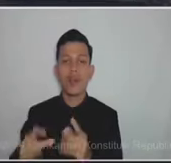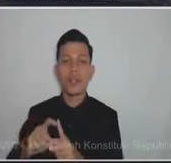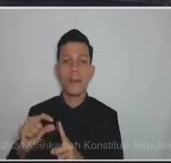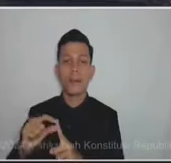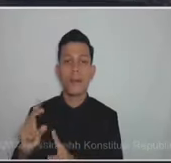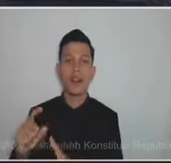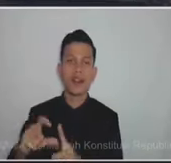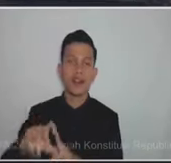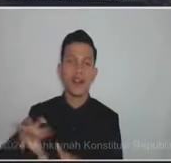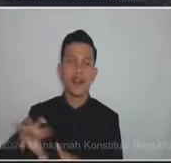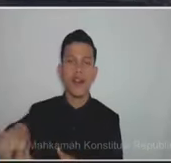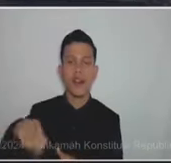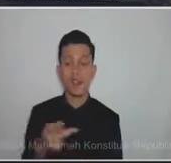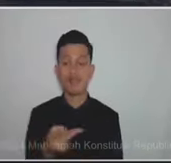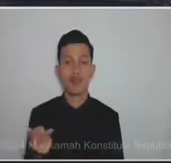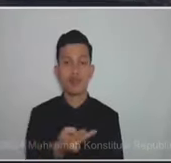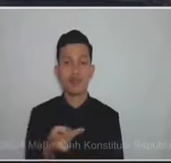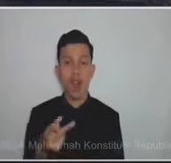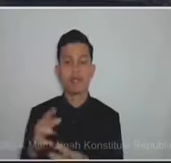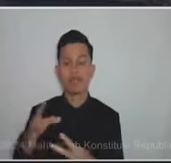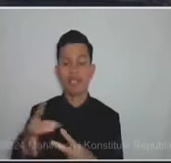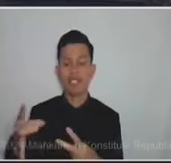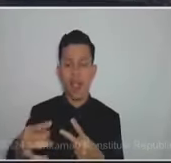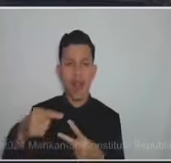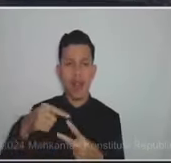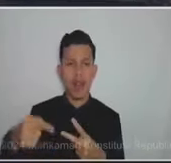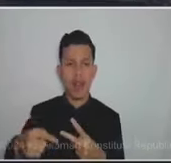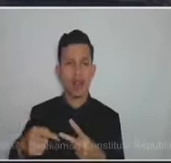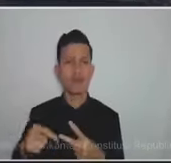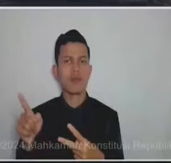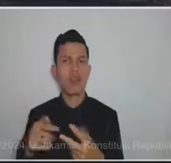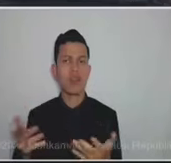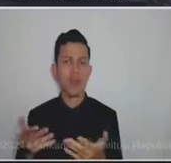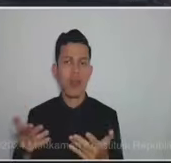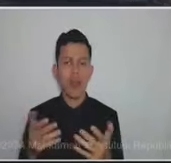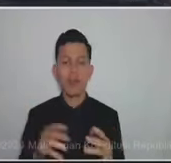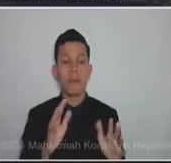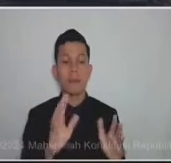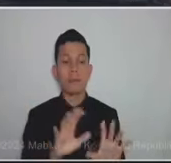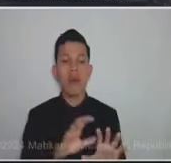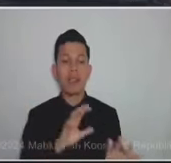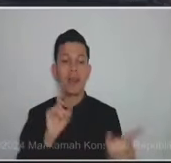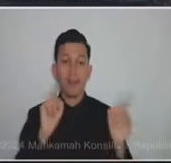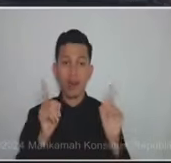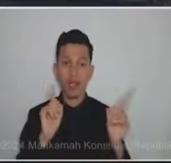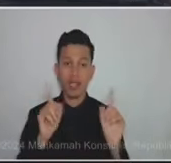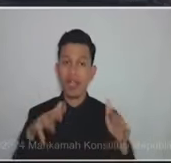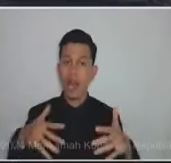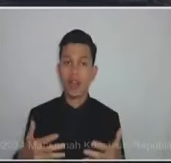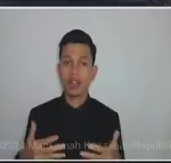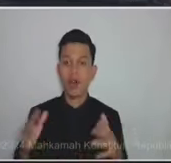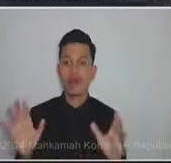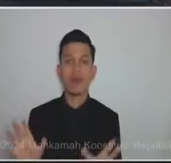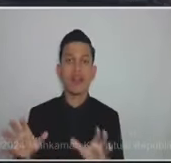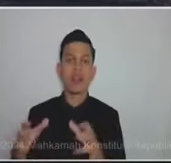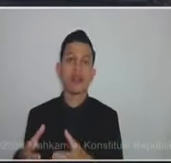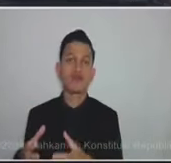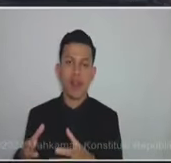kedua pilihan tresual pencalonan kepala daerah tersebut ditentukan oleh partai politik atau gabungan partai politik untuk menentukan pilihan mana yang dapat dipenuhi berkenaan dengan